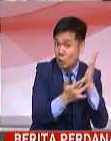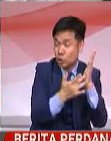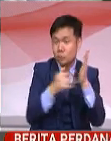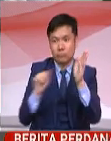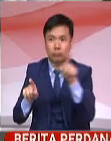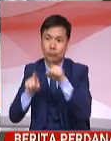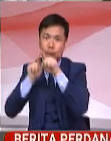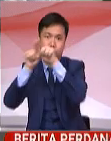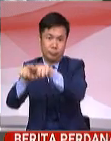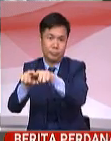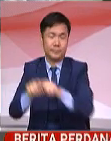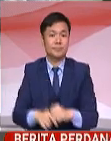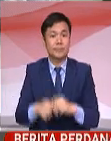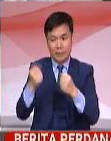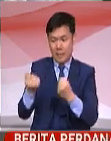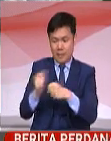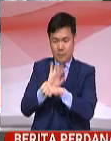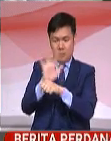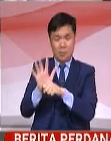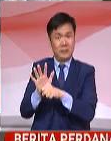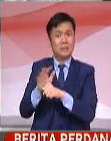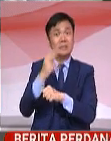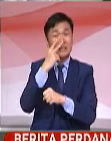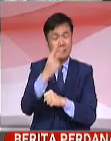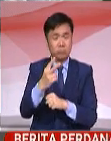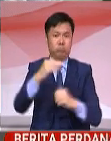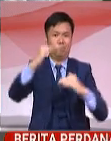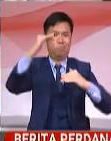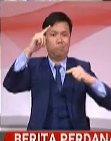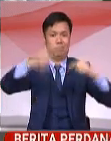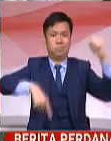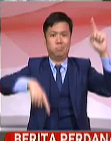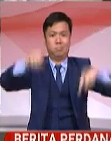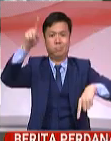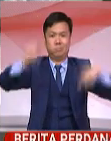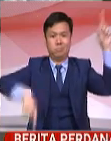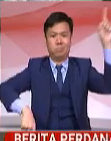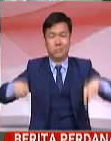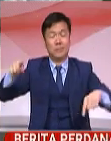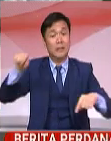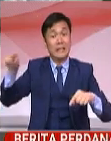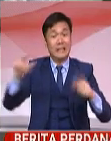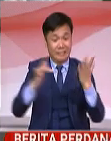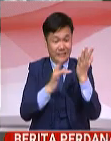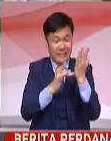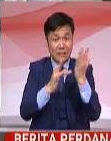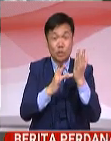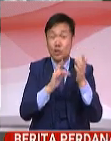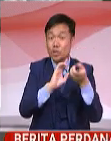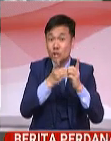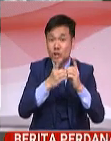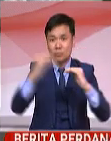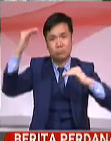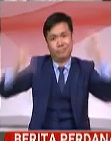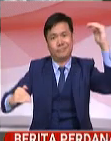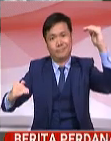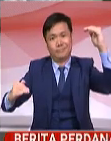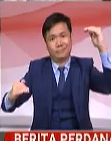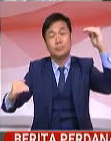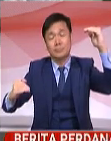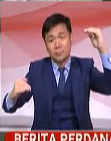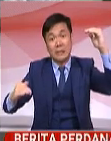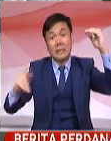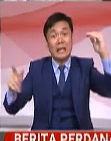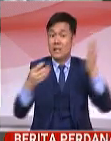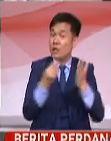Pandemik telah menonjolkan betapa tidak sekatanya kemudahan teknologi digital, bukan saja dalam